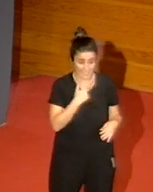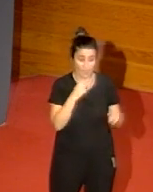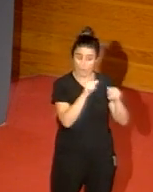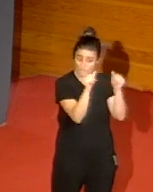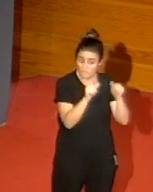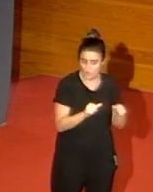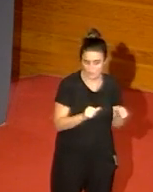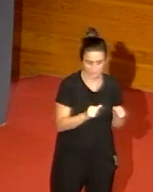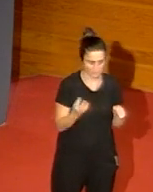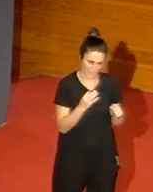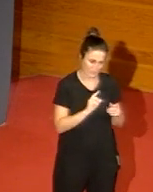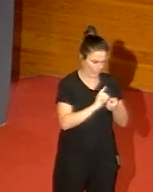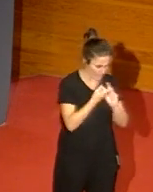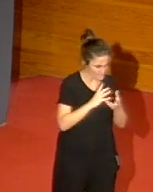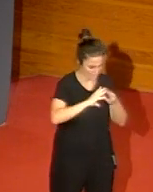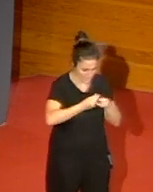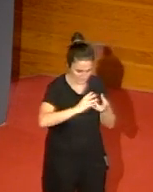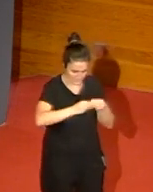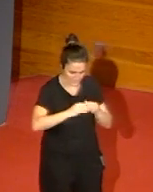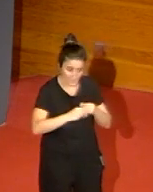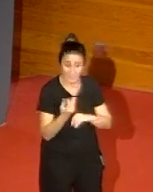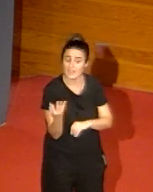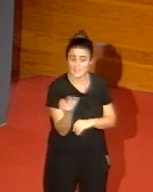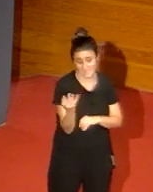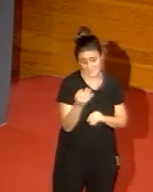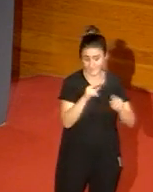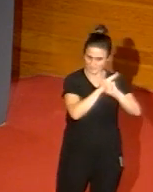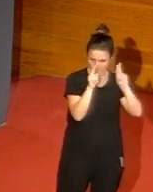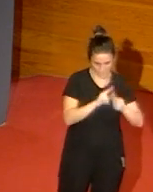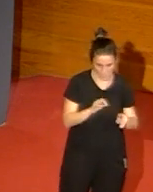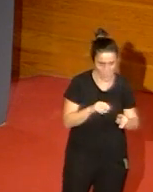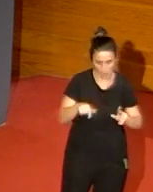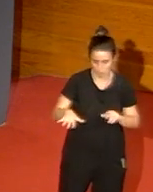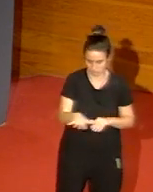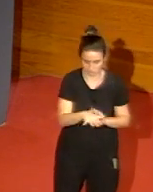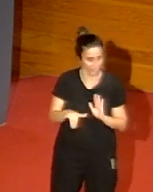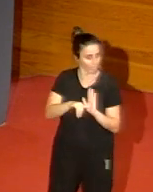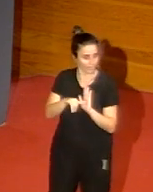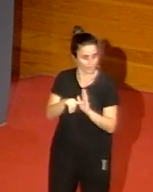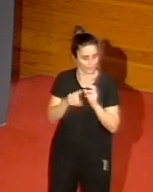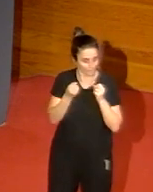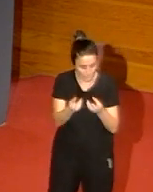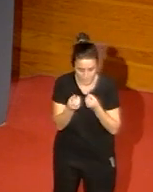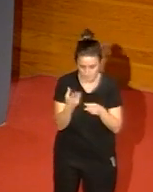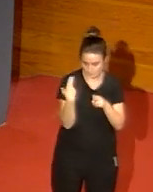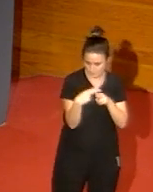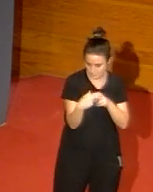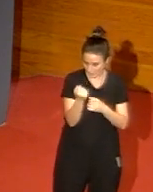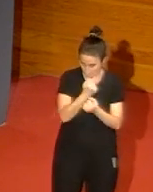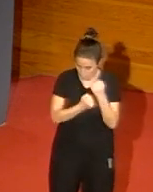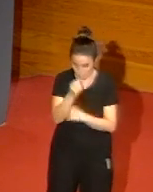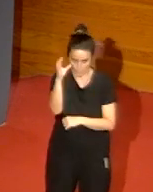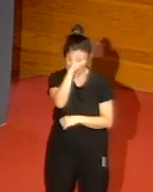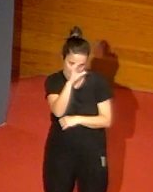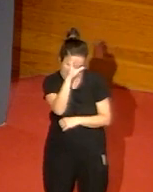eta formatoak aldatu behar ditugu ezinbestean, ba, bai nazioartean, bai tokian tokiko informazioa, informazio politikoa, ekonomikoa, zientziari